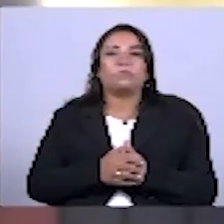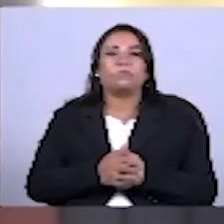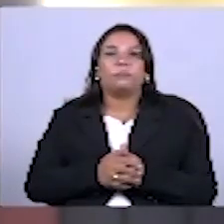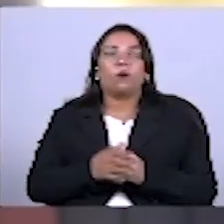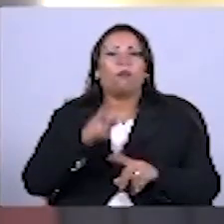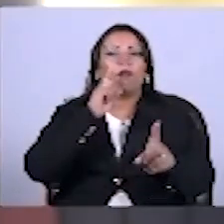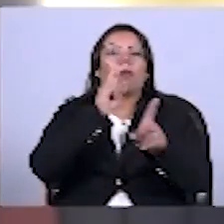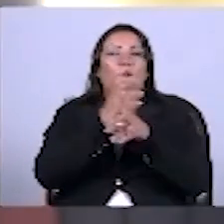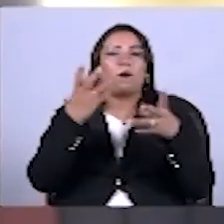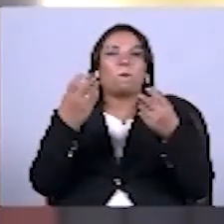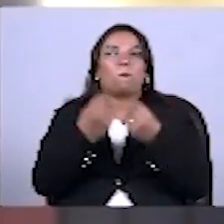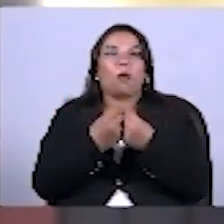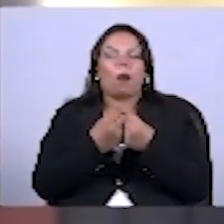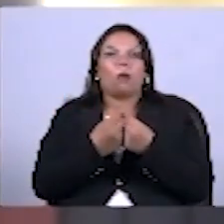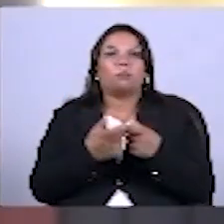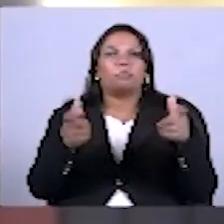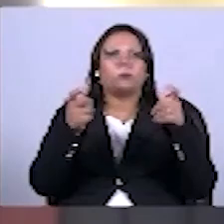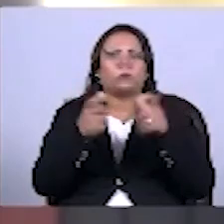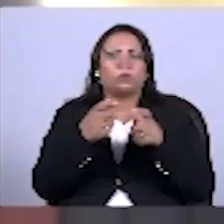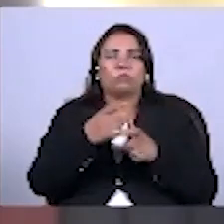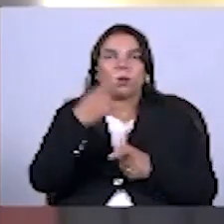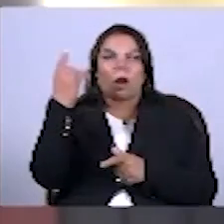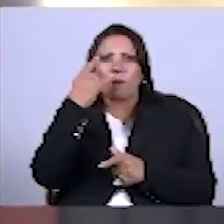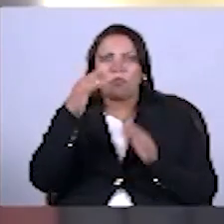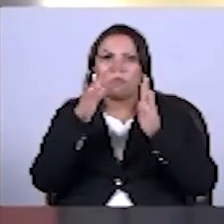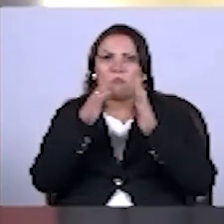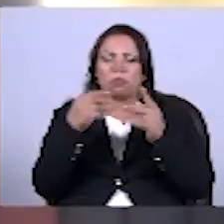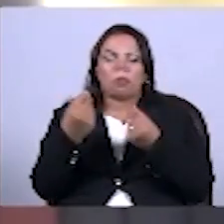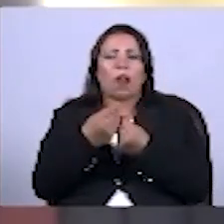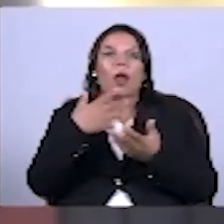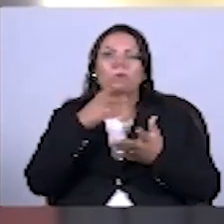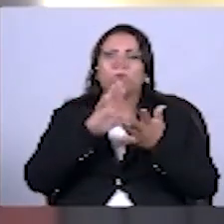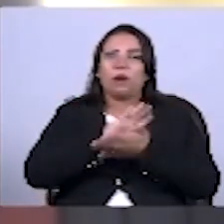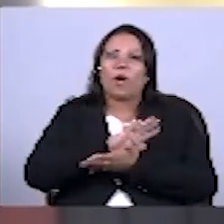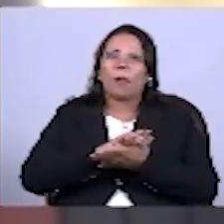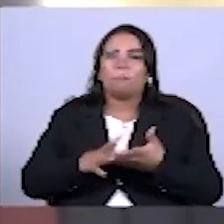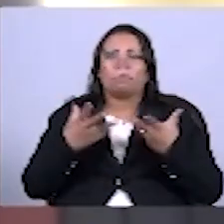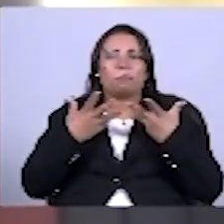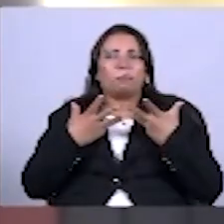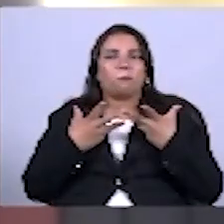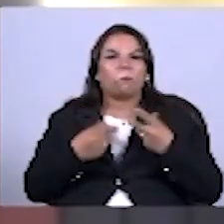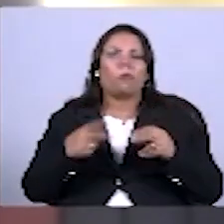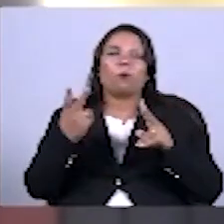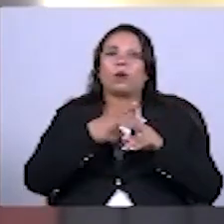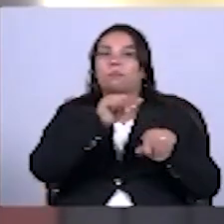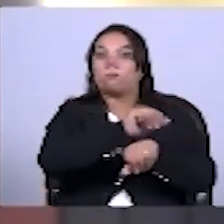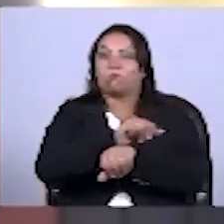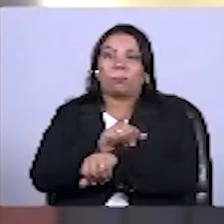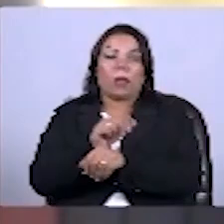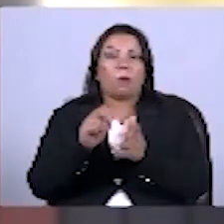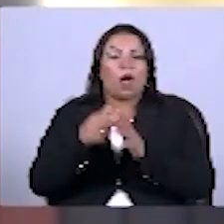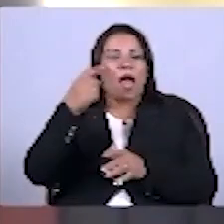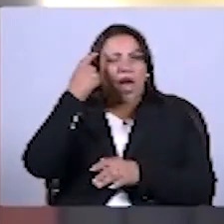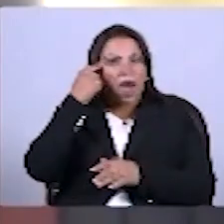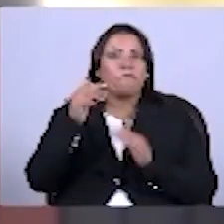والتقى مع وفد امني مصري رفيع المستوى وبحث مساله الهدنه ومساله الرهائن واحنا عارفين ان